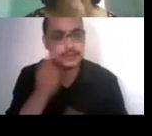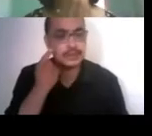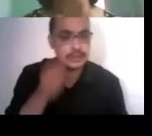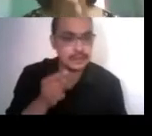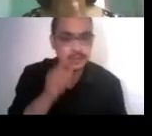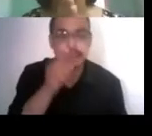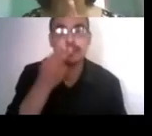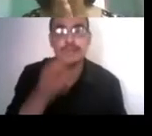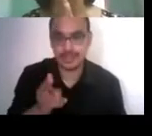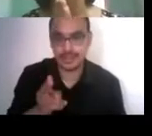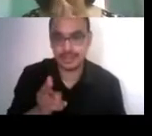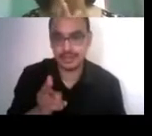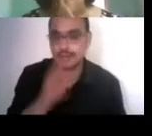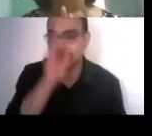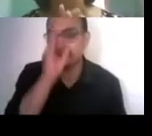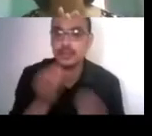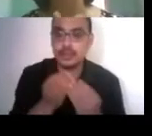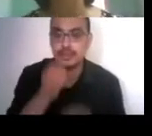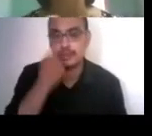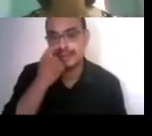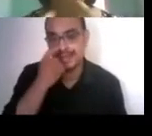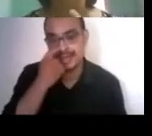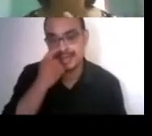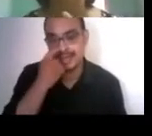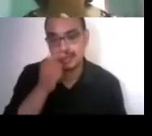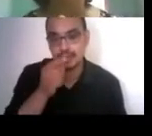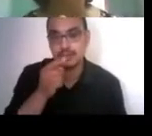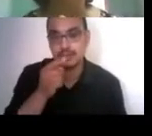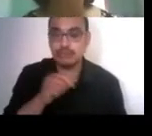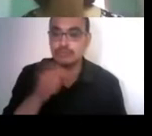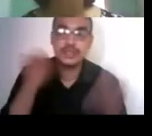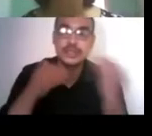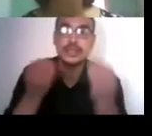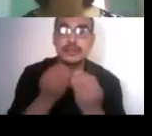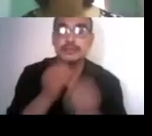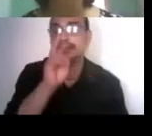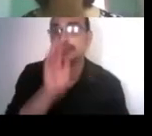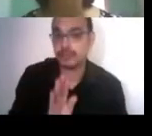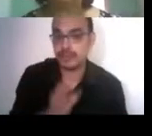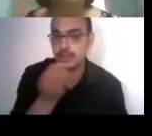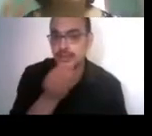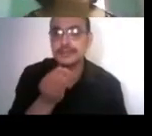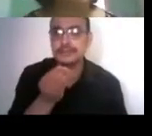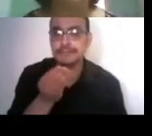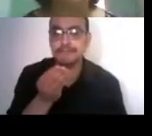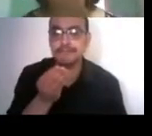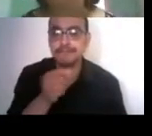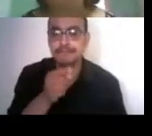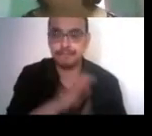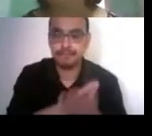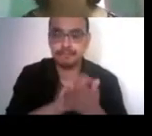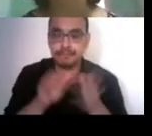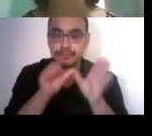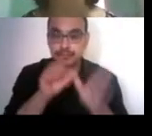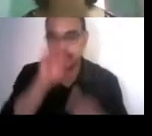एकजनालाई चाहिँ अझै विशेष गरेर महिलालाई चाहिँ यो हिंसा भइरहेको हुन्छ। अलिकति मलाई यहाँनिर अलिकति क्लियर गराइदिनु मन लाग्यो,